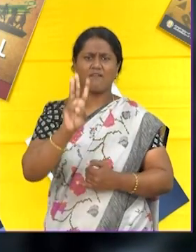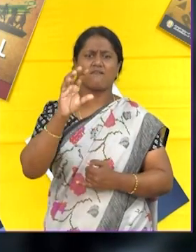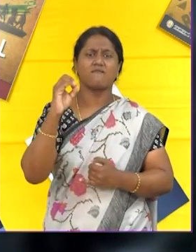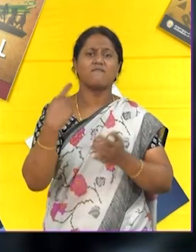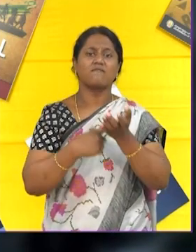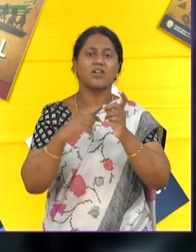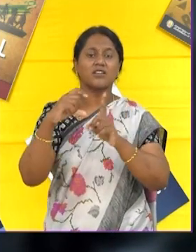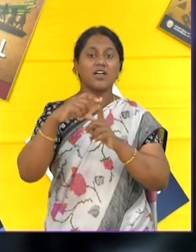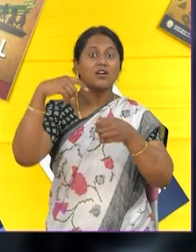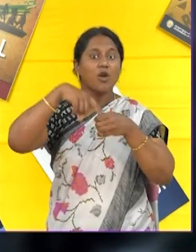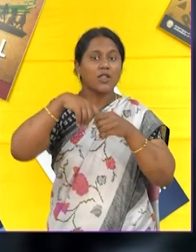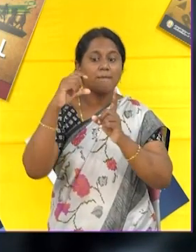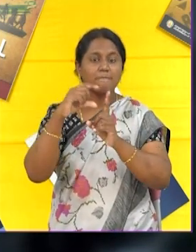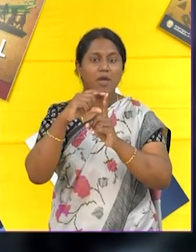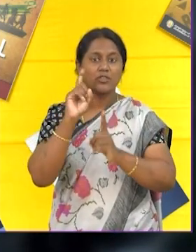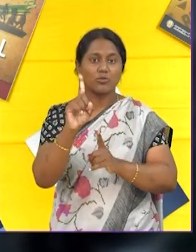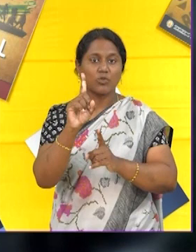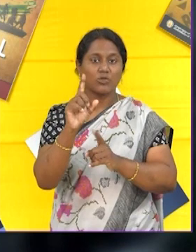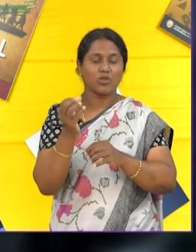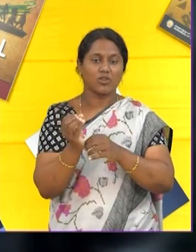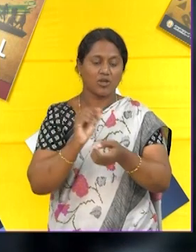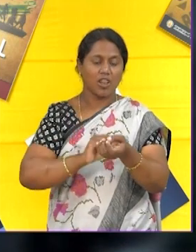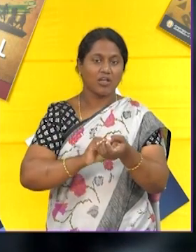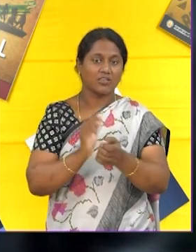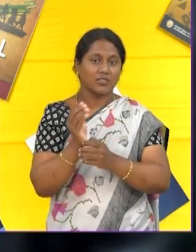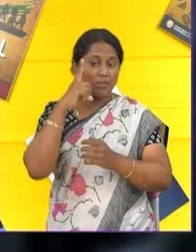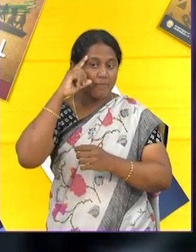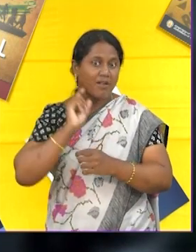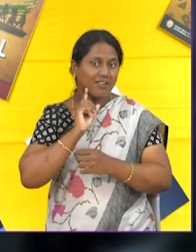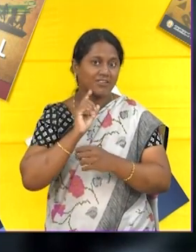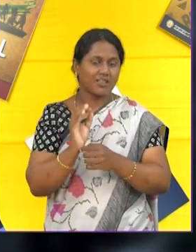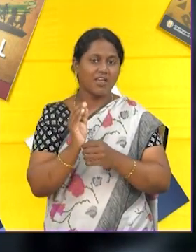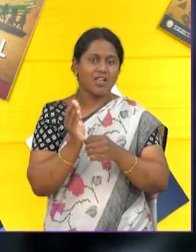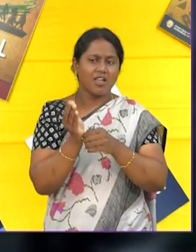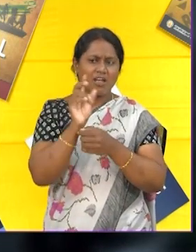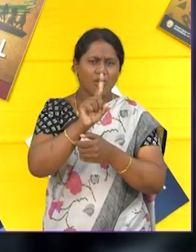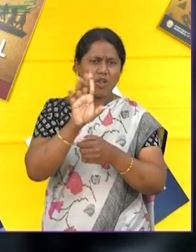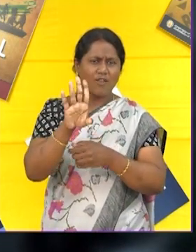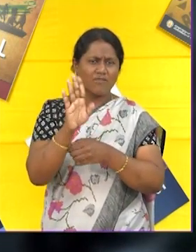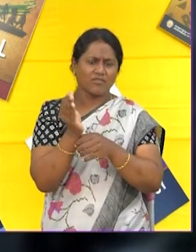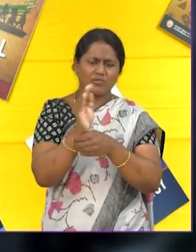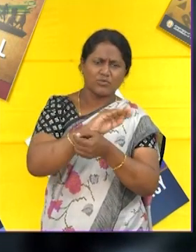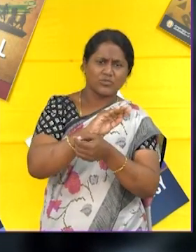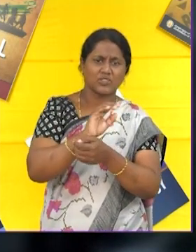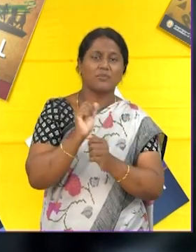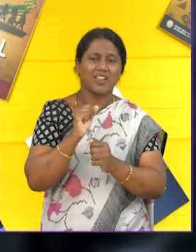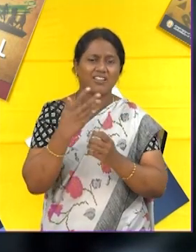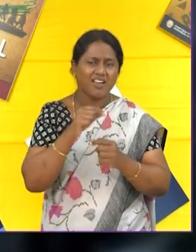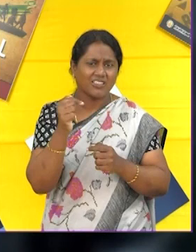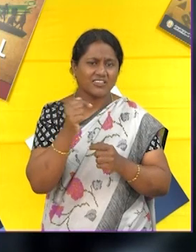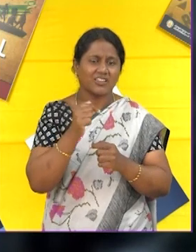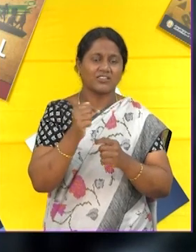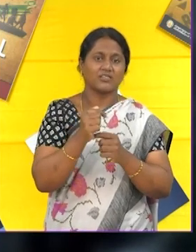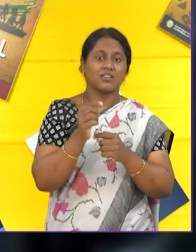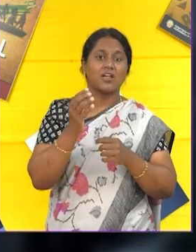1:15 in the morning. கால் மணி நேரம் போயிடுச்சு. 1:00 அப்போனா 1:15. பாஸ்ட்னா